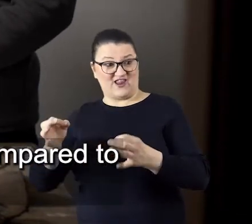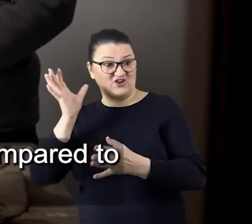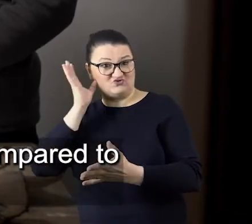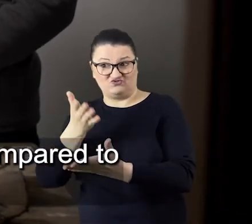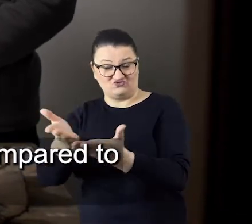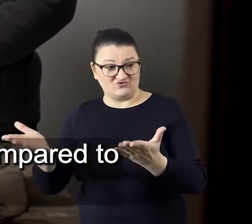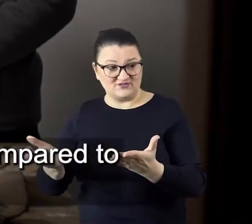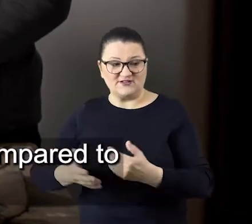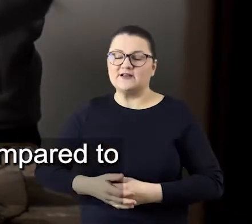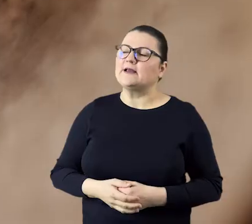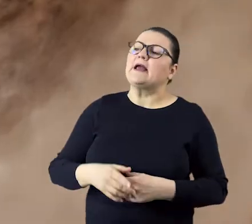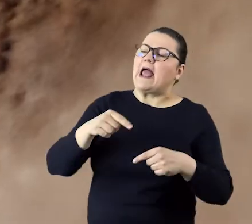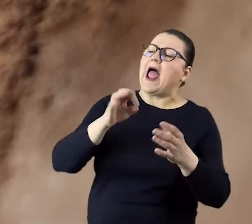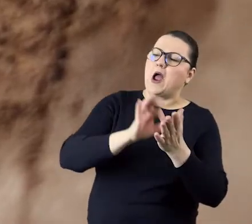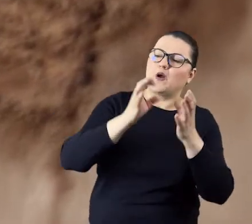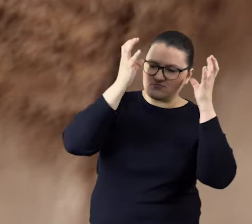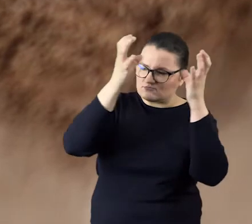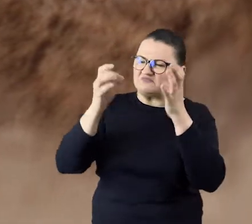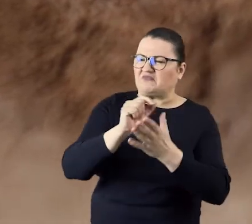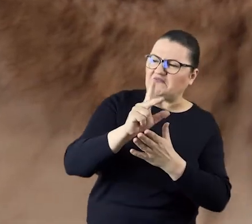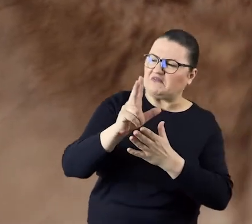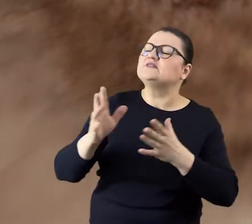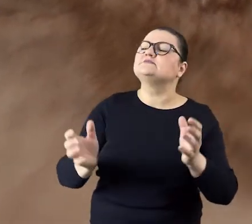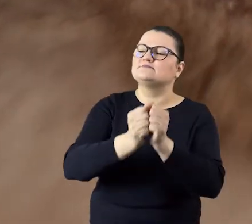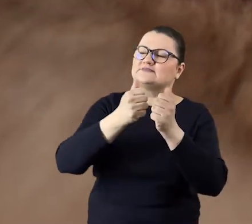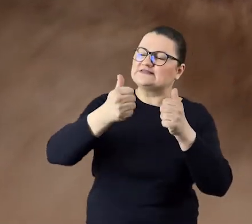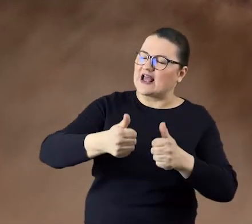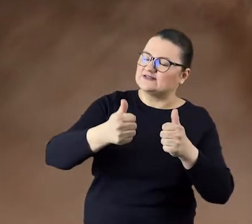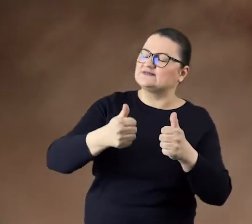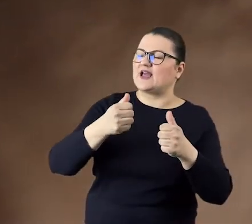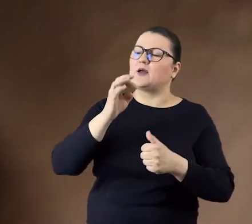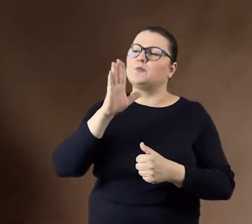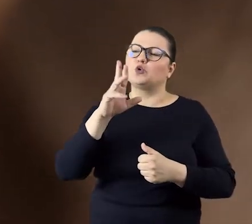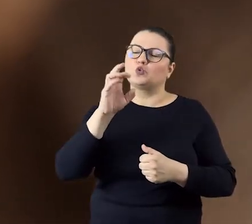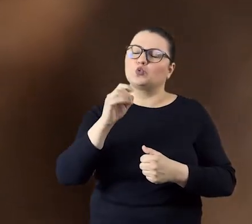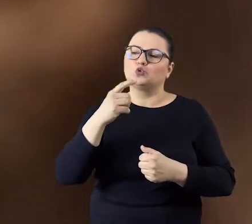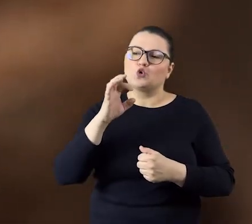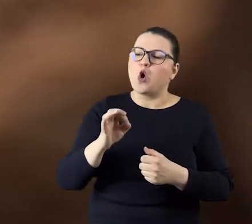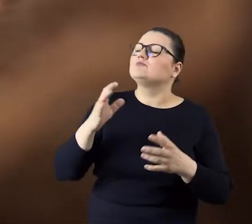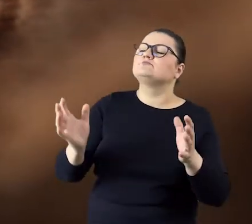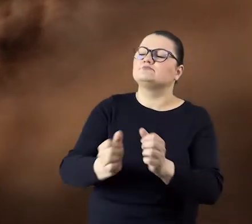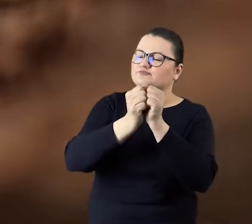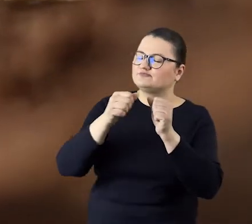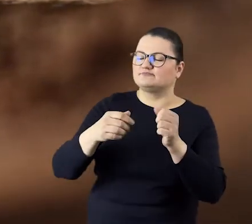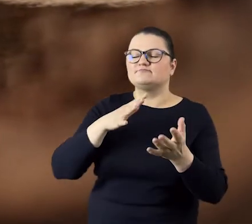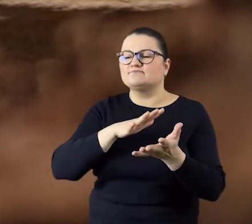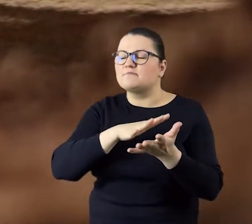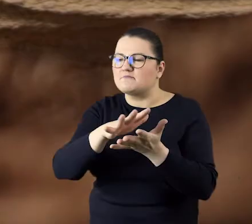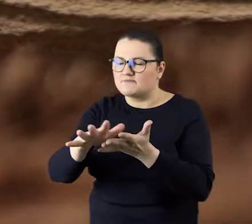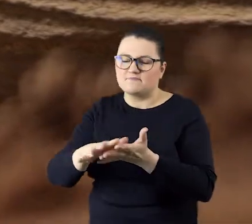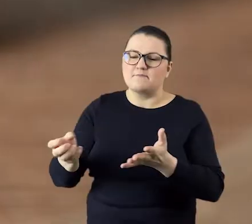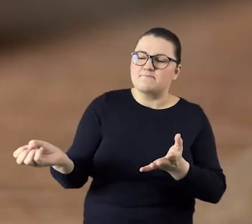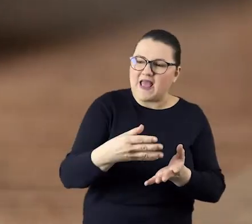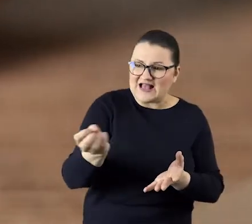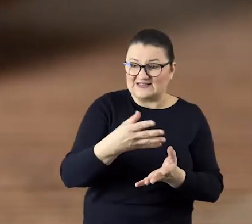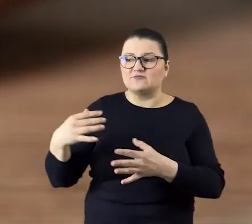od naszego rodzimego żubra? Te akurat czaszki, ich było kilkanaście znalezionych na stacji na Brudnie, zostały znalezione w warstwach